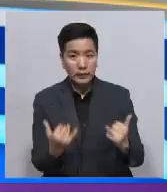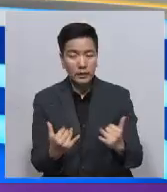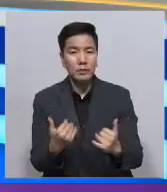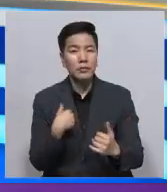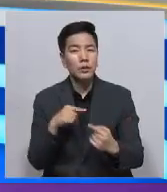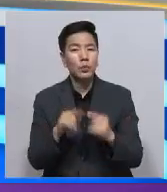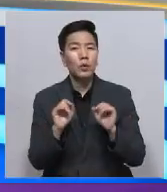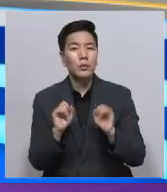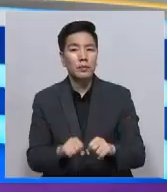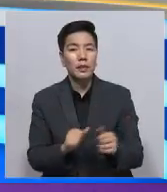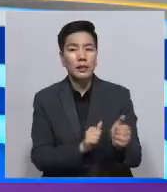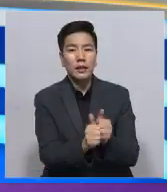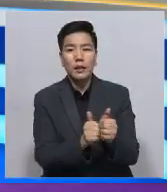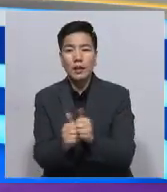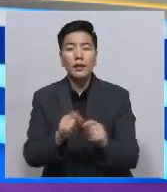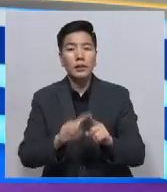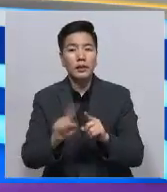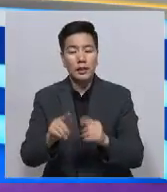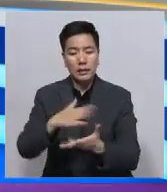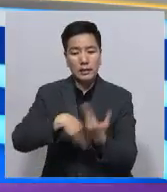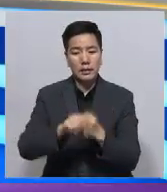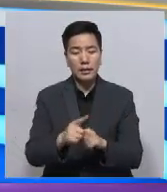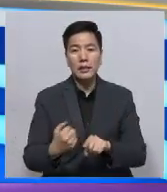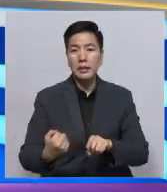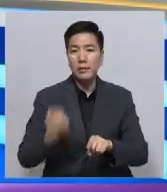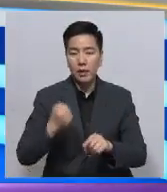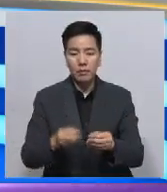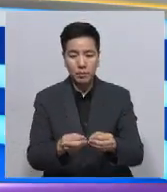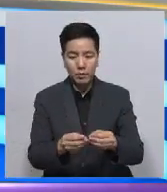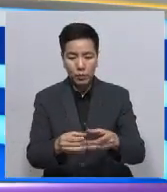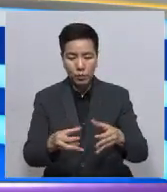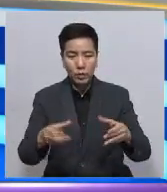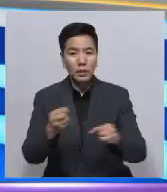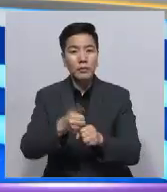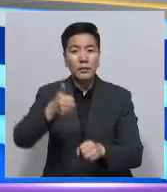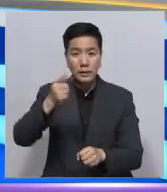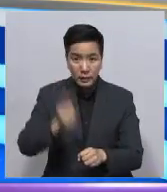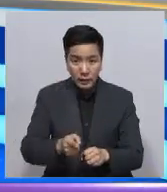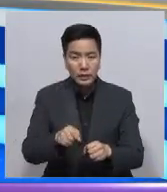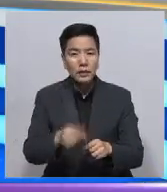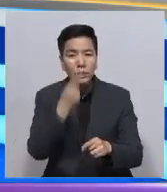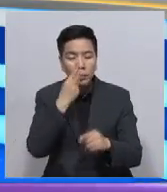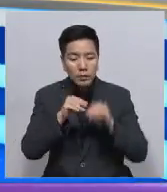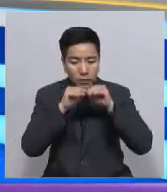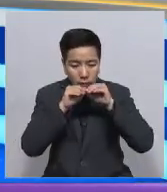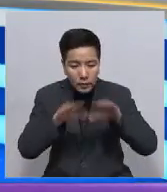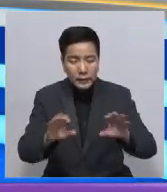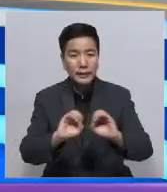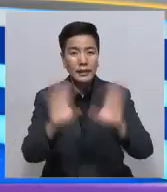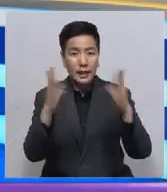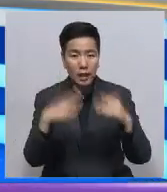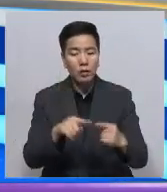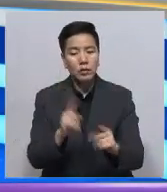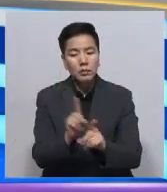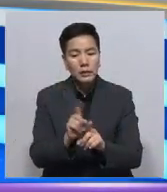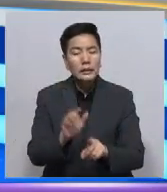ยมีขีดความสามารถในการแข่งขันเศรษฐกิจเกิดความเข้มแข็งและก็การเติบโตเนี่ยเป็นไปอย่างยั่งยืนซึ่งเมื่อมีการประกาศนโยบายที่ชัดเจนนะ